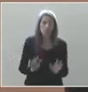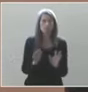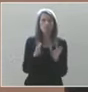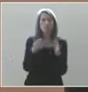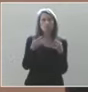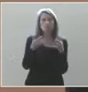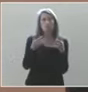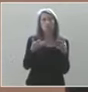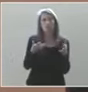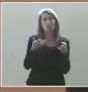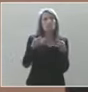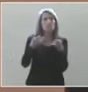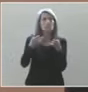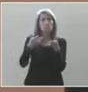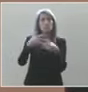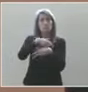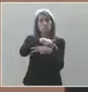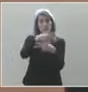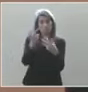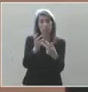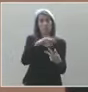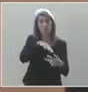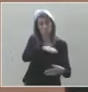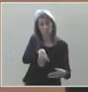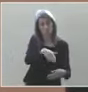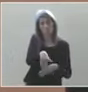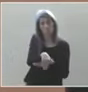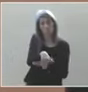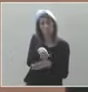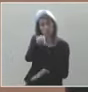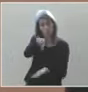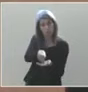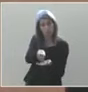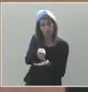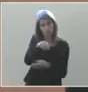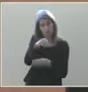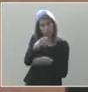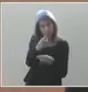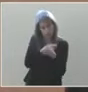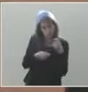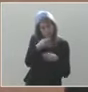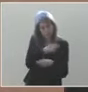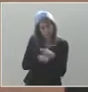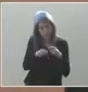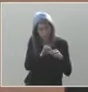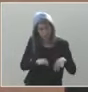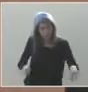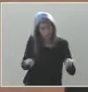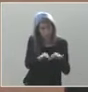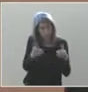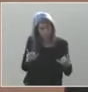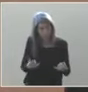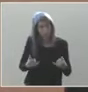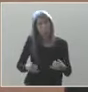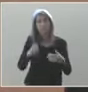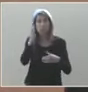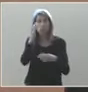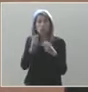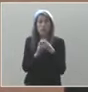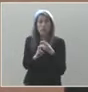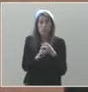de Montpellier. Montpellier, centre économique du territoire, ne peut se contenter de répondre aux besoins de déplacements intramuros. Les